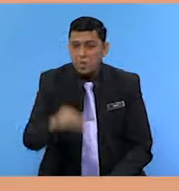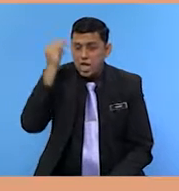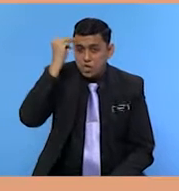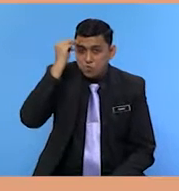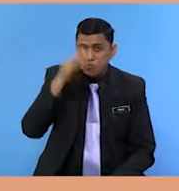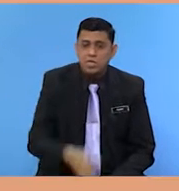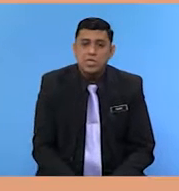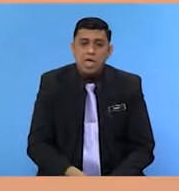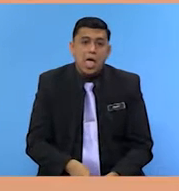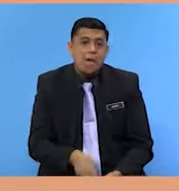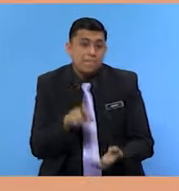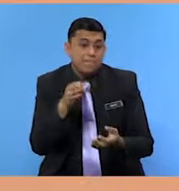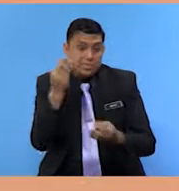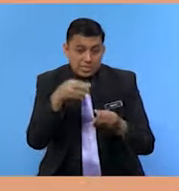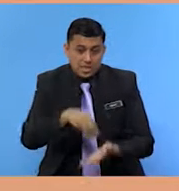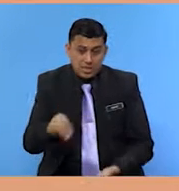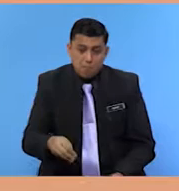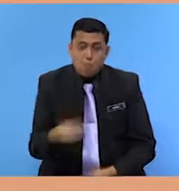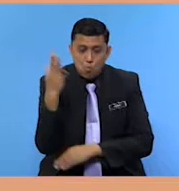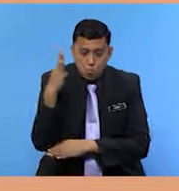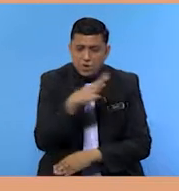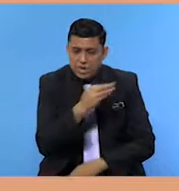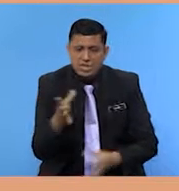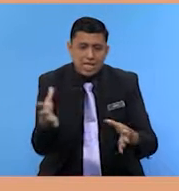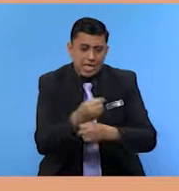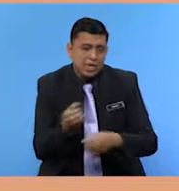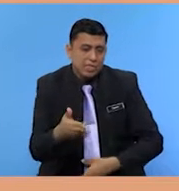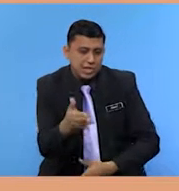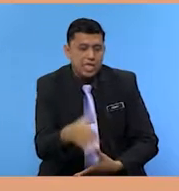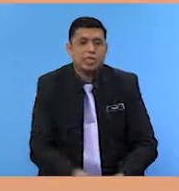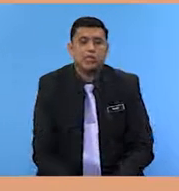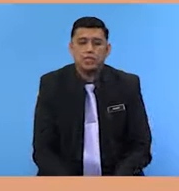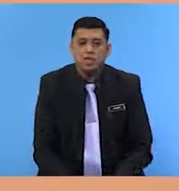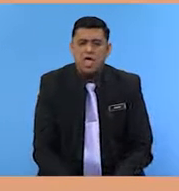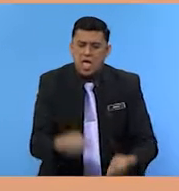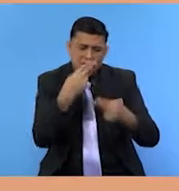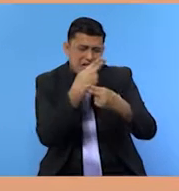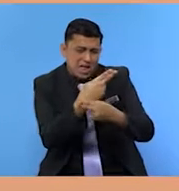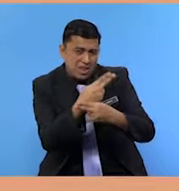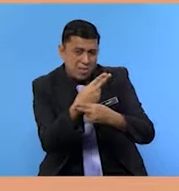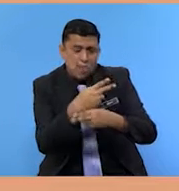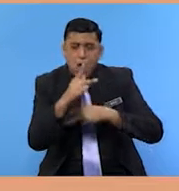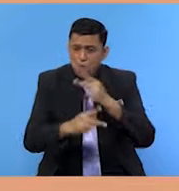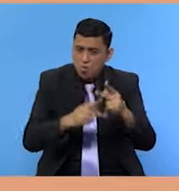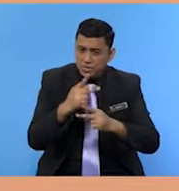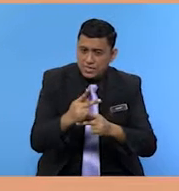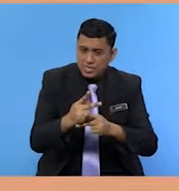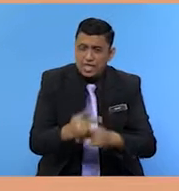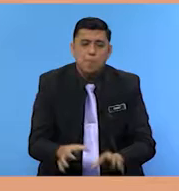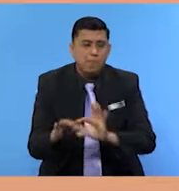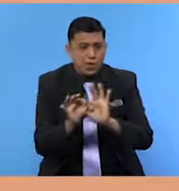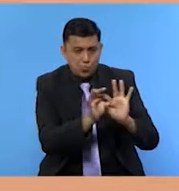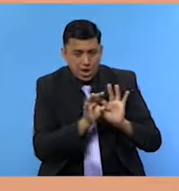masyarakat Melayu adalah petani dan nelayan. Keadaan ini akan menghalang proses perpaduan dan integrasi nasional kerana